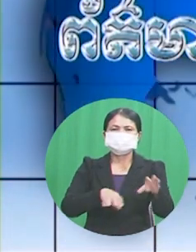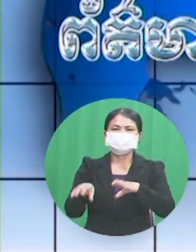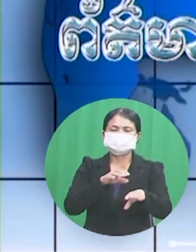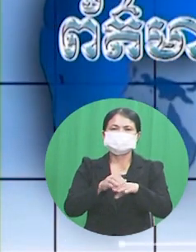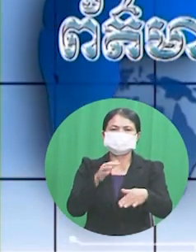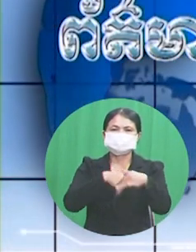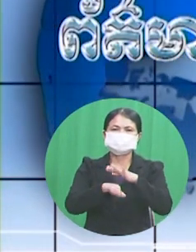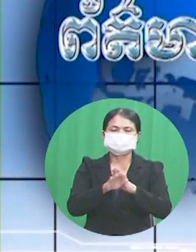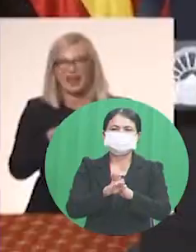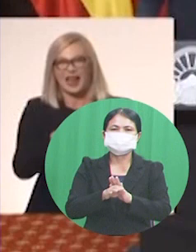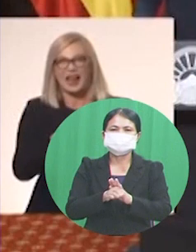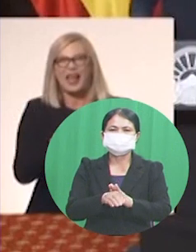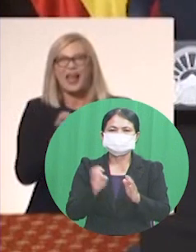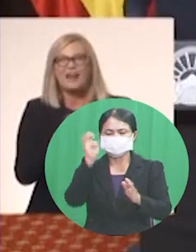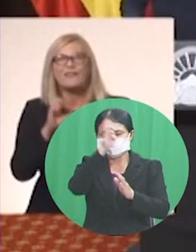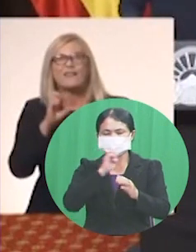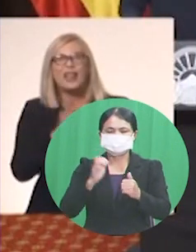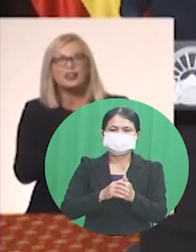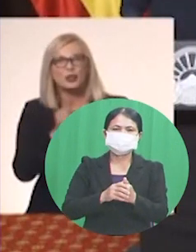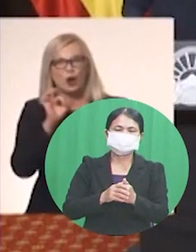មចូលទៅក្នុងប្លុកអឺរ៉ុប